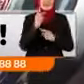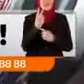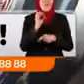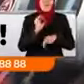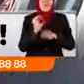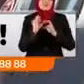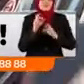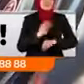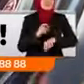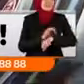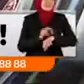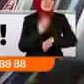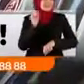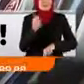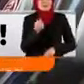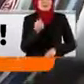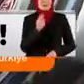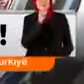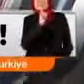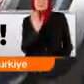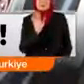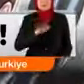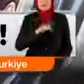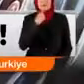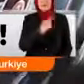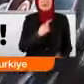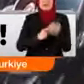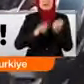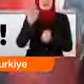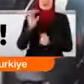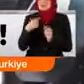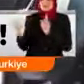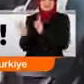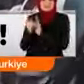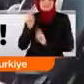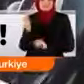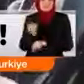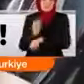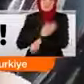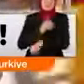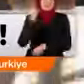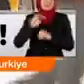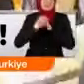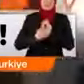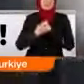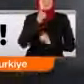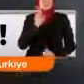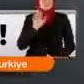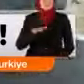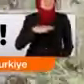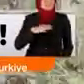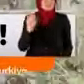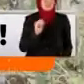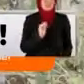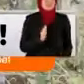bilmiyorum Eğer 250 TL istemiş kendisinden söylersiniz fazladır yani